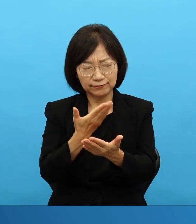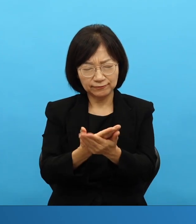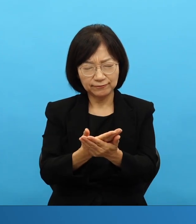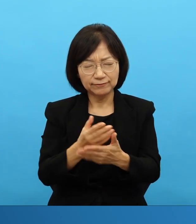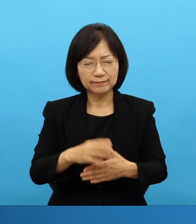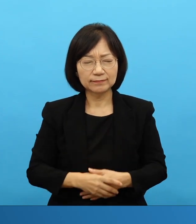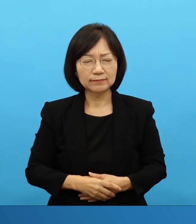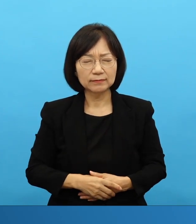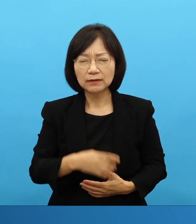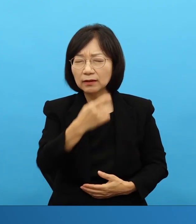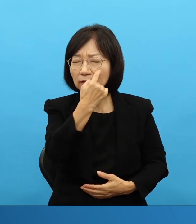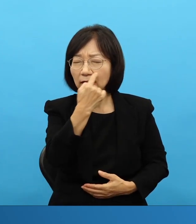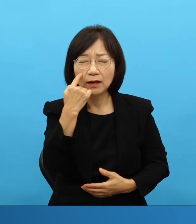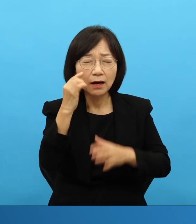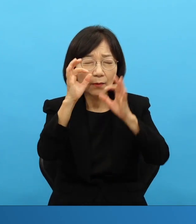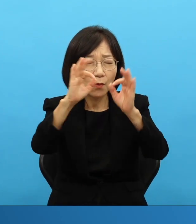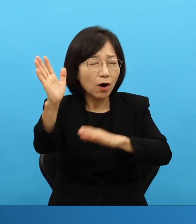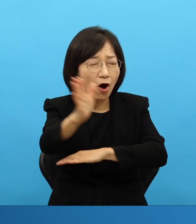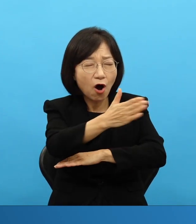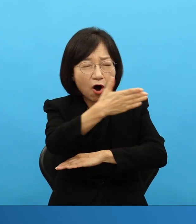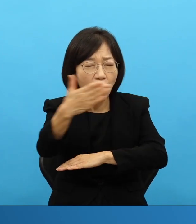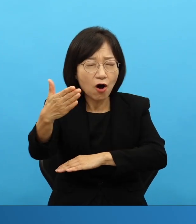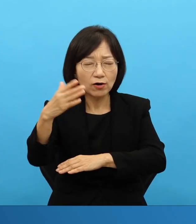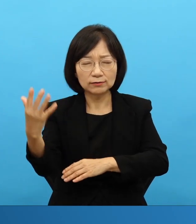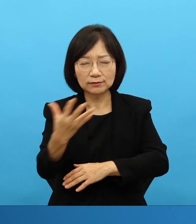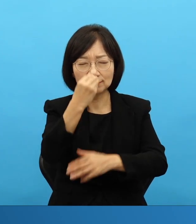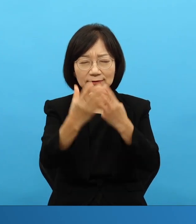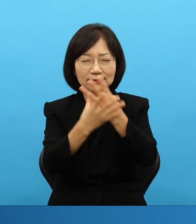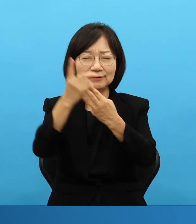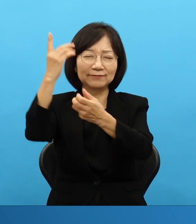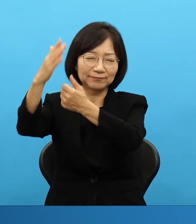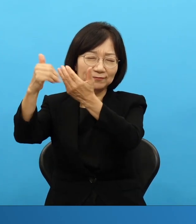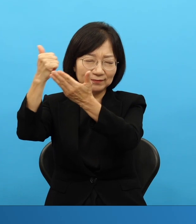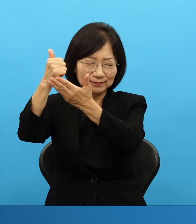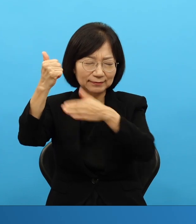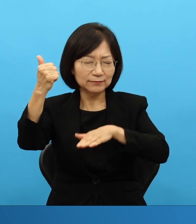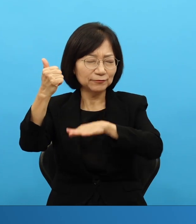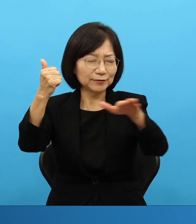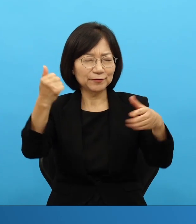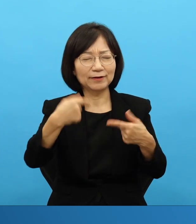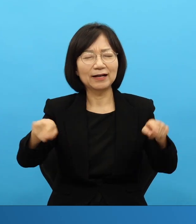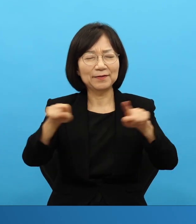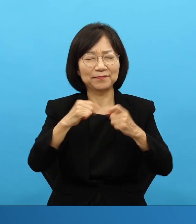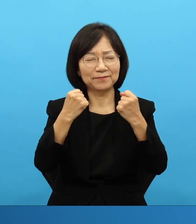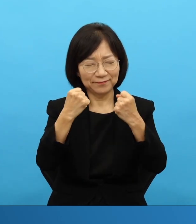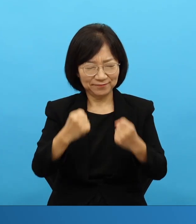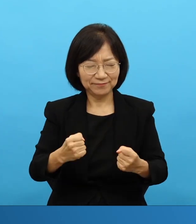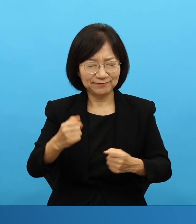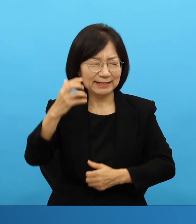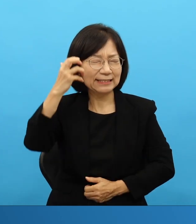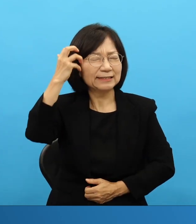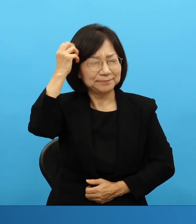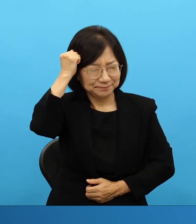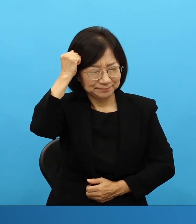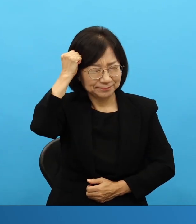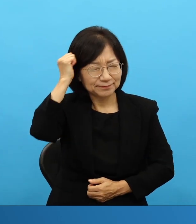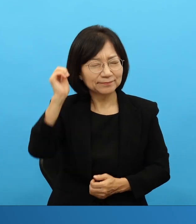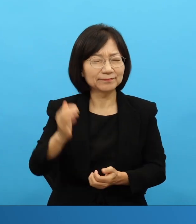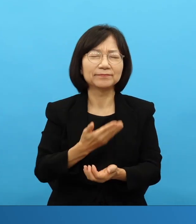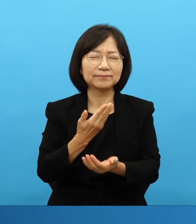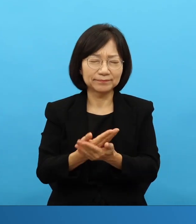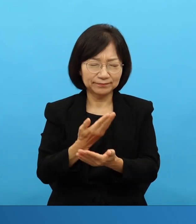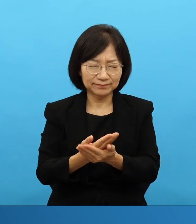광풍의 시대입니다. This is also an age characterized by a powerful spiritual storm where people are chasing after only themselves, money and finances and success of